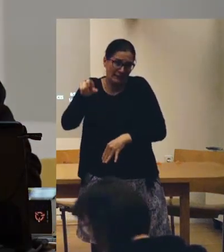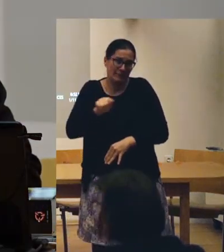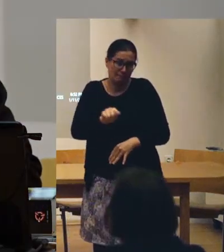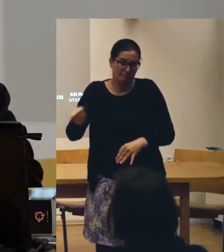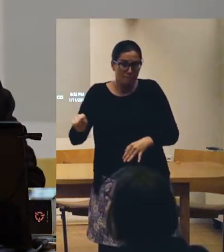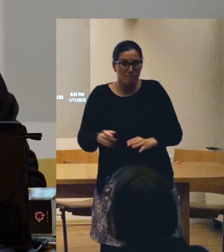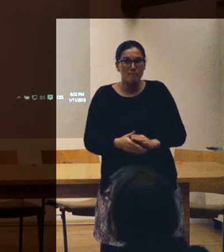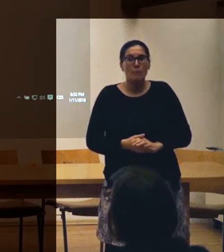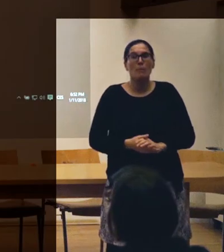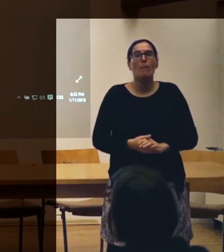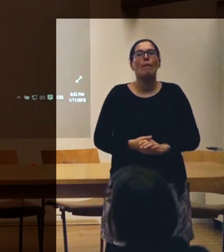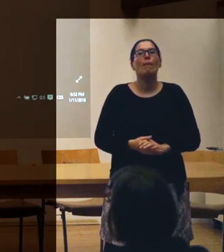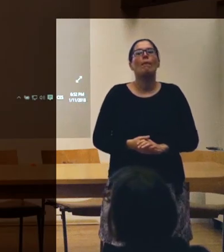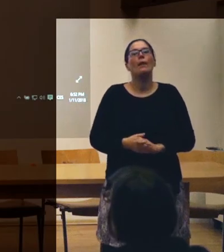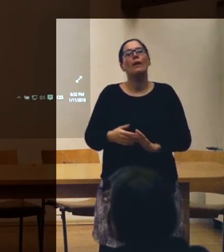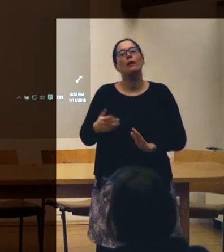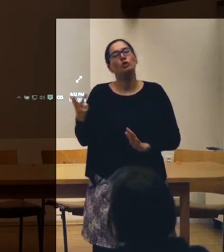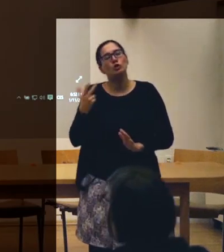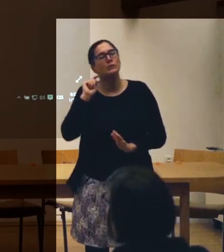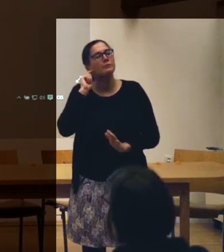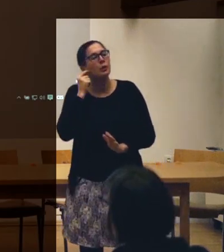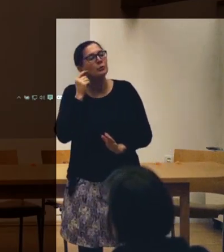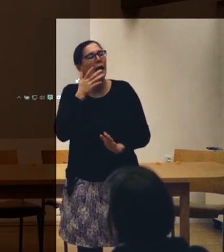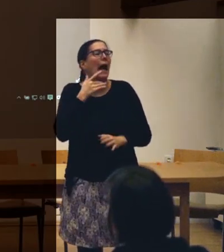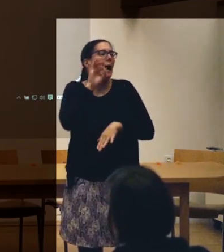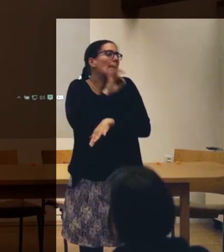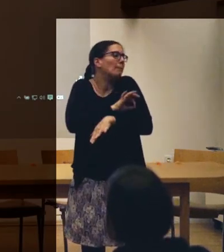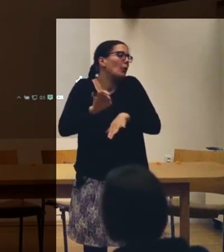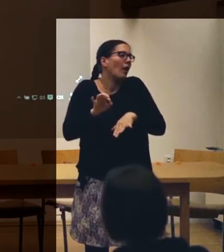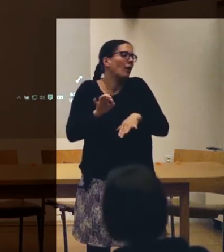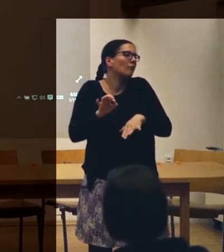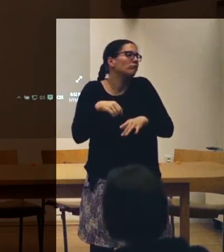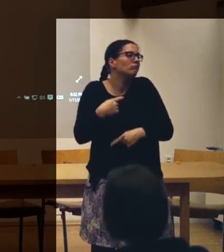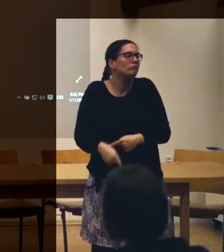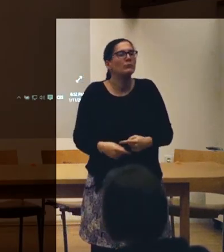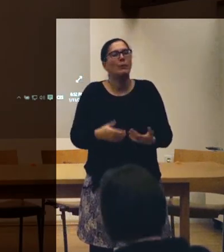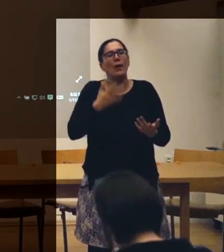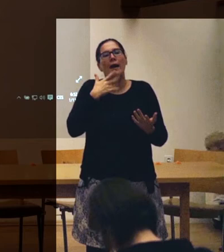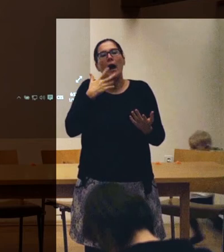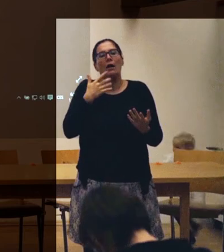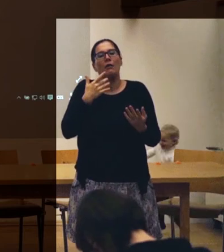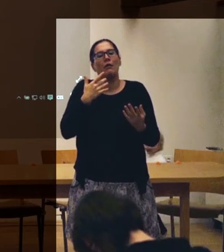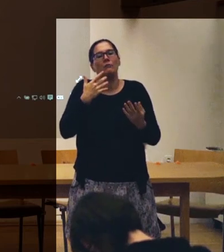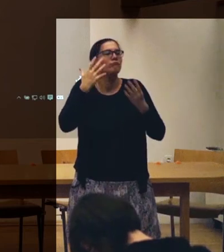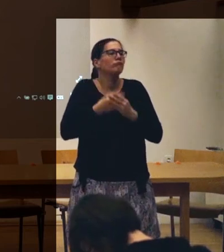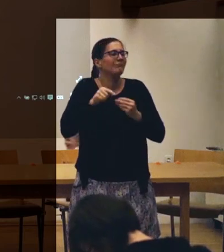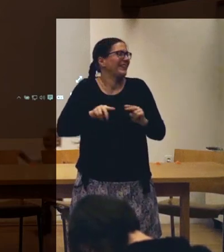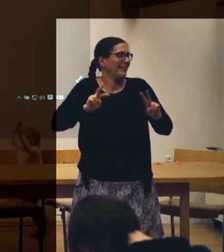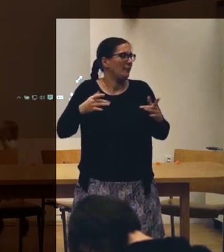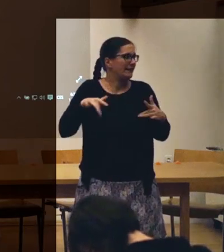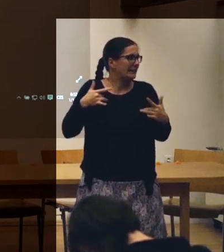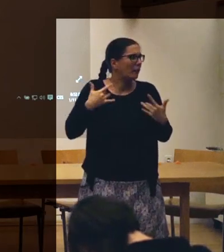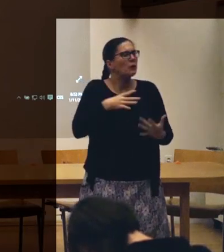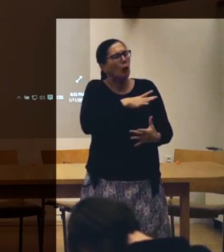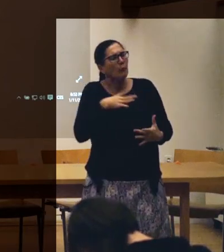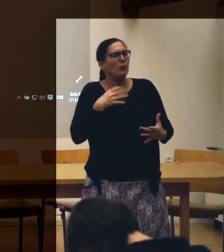sme premýšľať o tom, ako ten projekt, alebo ako o tejto veci môžeme hovoriť v rámci toho priestoru.